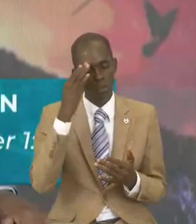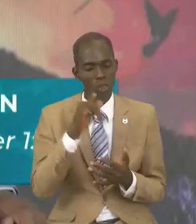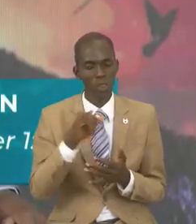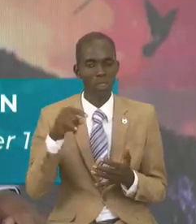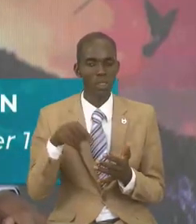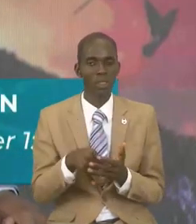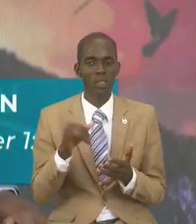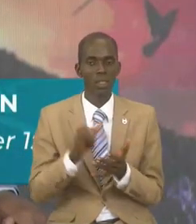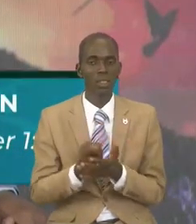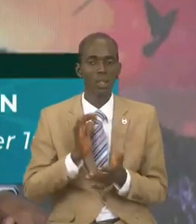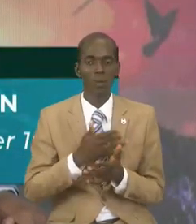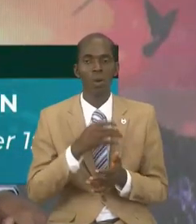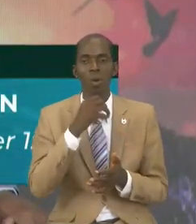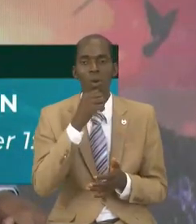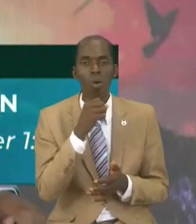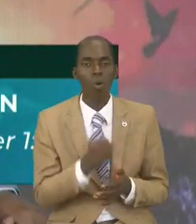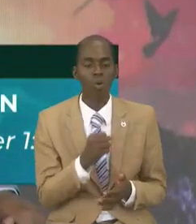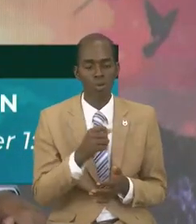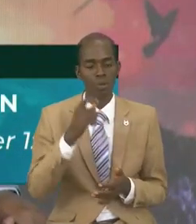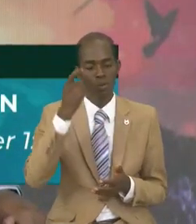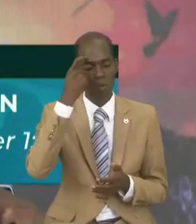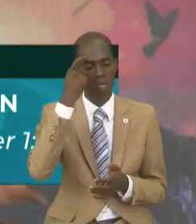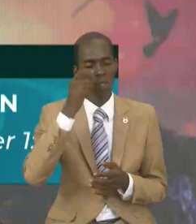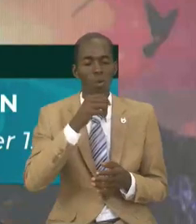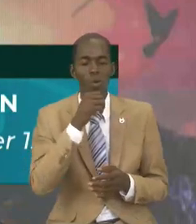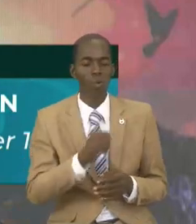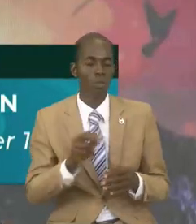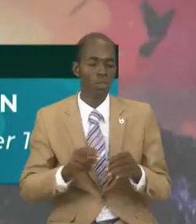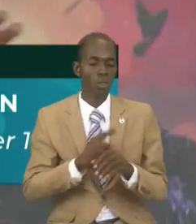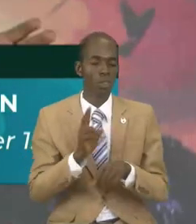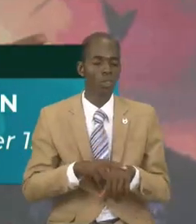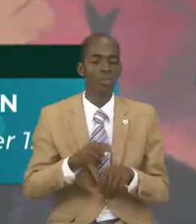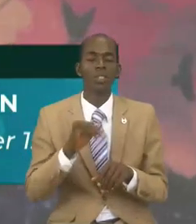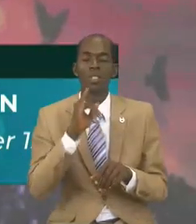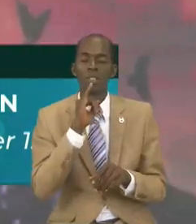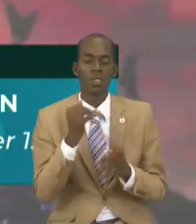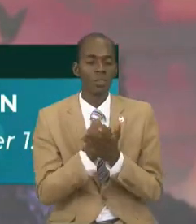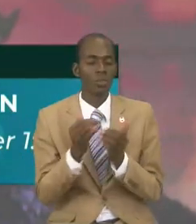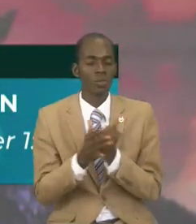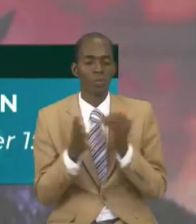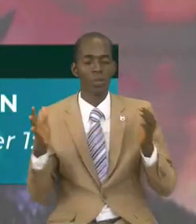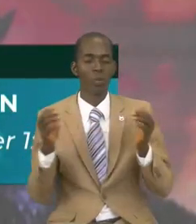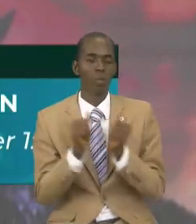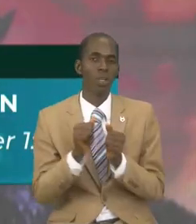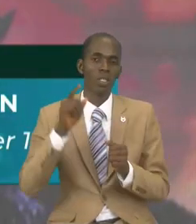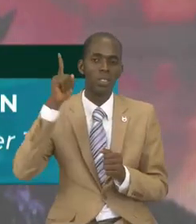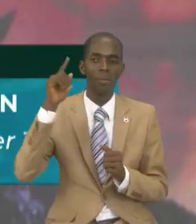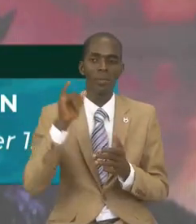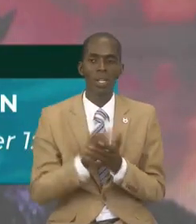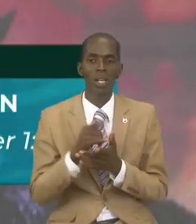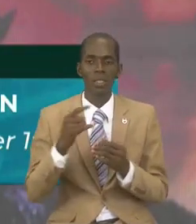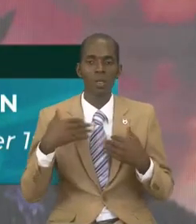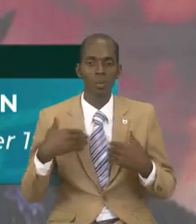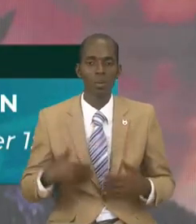que notre vieil homme a été crucifié avec lui, afin que le corps du péché